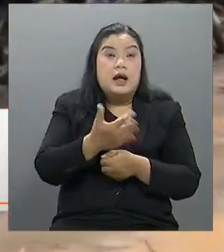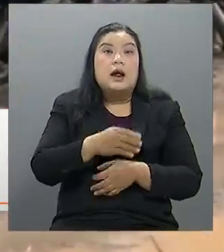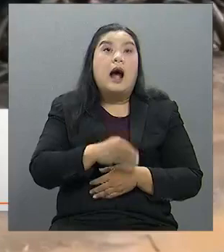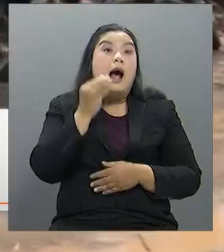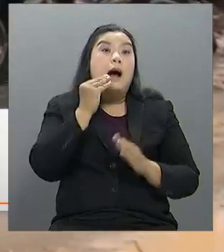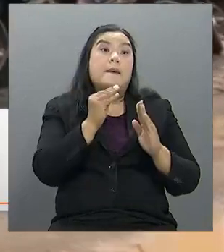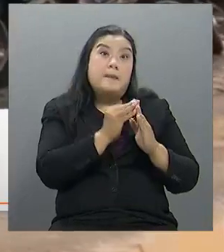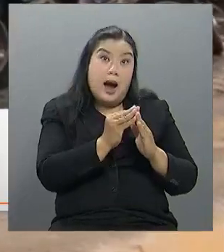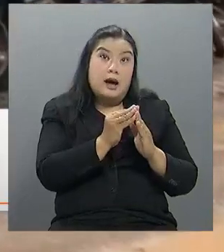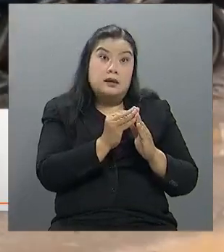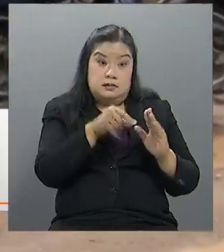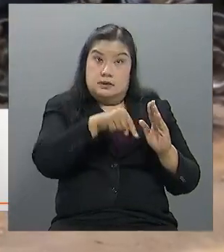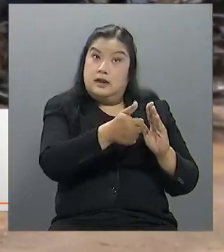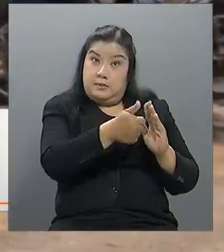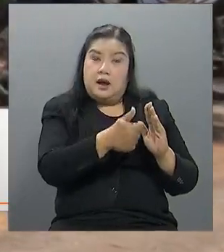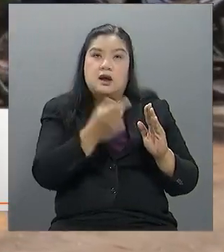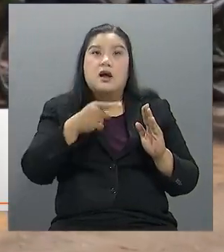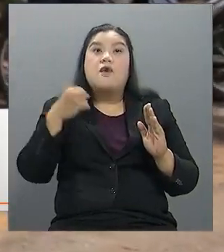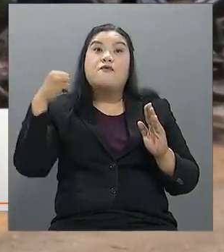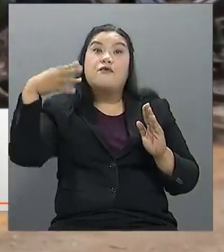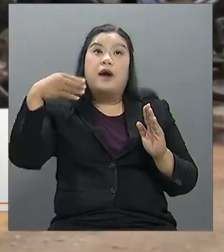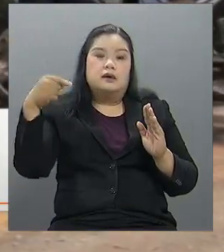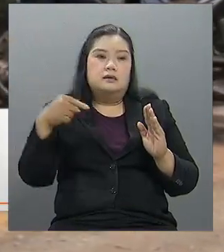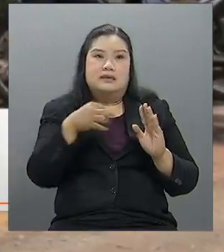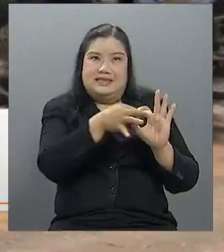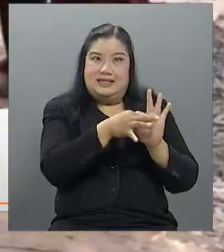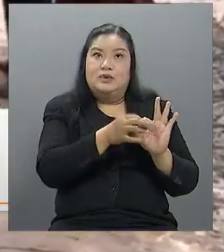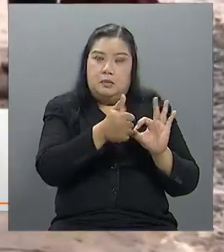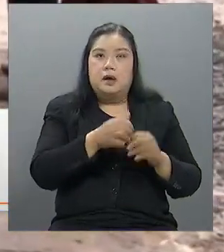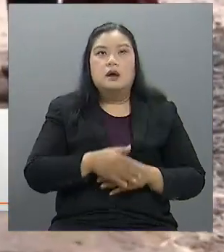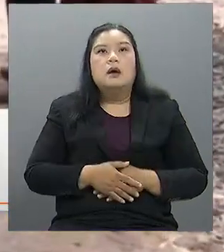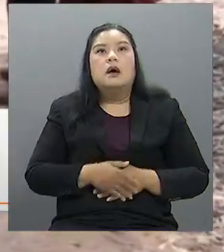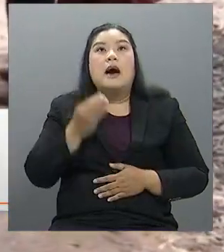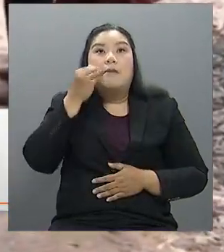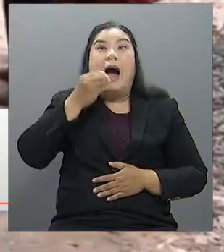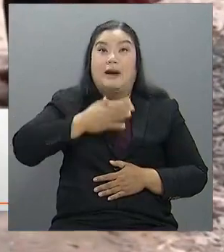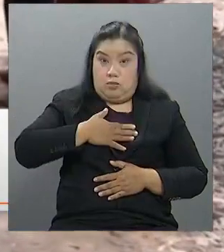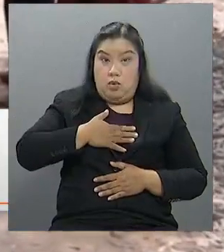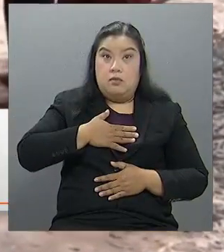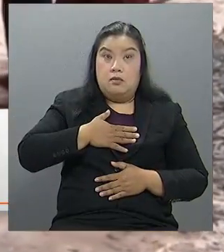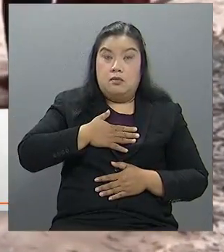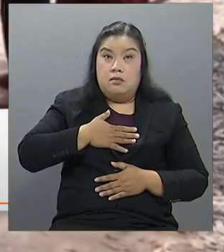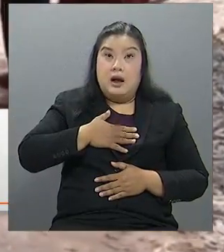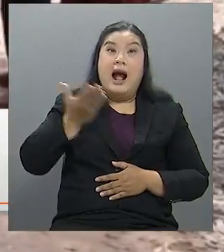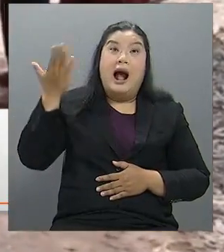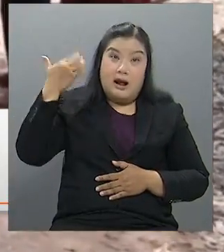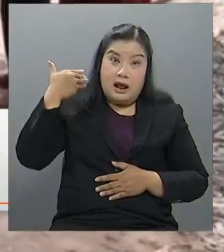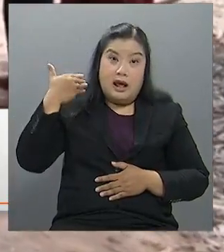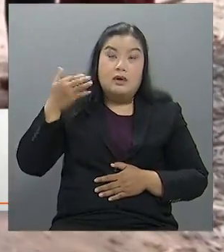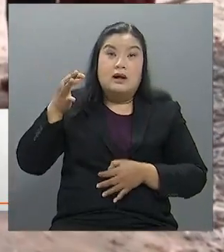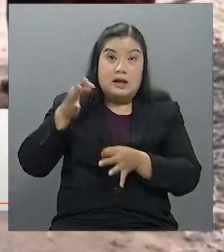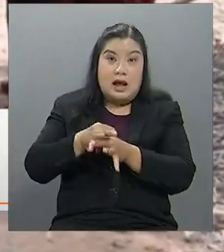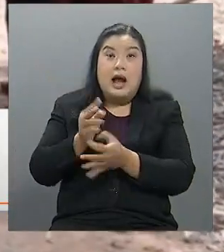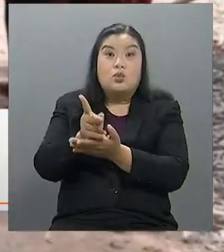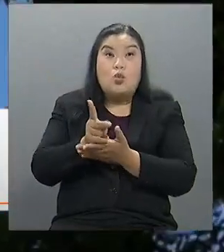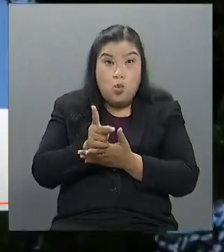ตรงจุดเนี้ยเขาจะได้ต่อไฟมาให้ได้ทีนี้ชาวบ้านก็บอกว่าโอ้โหบ้านหลังเดิมที่อยู่ในหมู่บ้านเนี่ยไปกู้เงินธกส.มาเนี่ยยังไม่มีอะไรจะไปใ